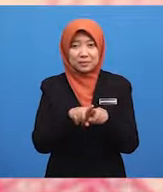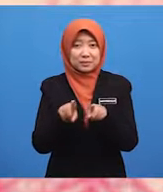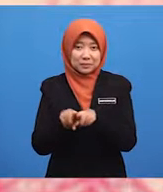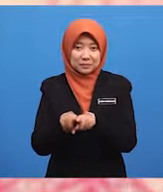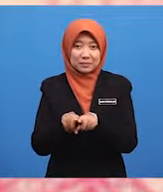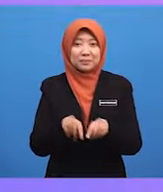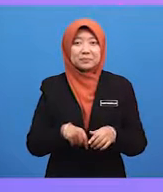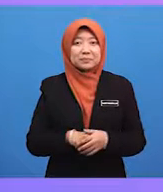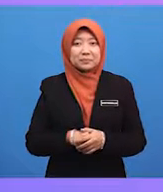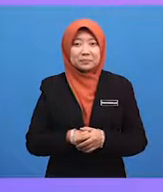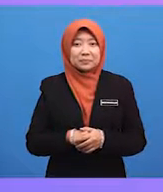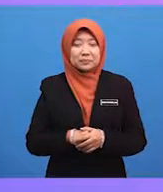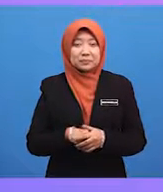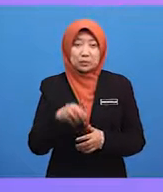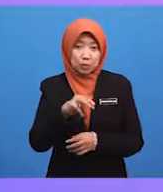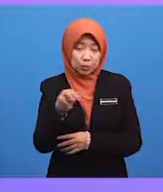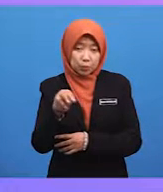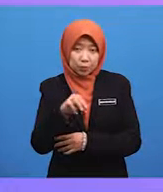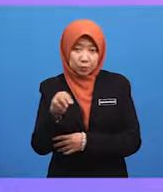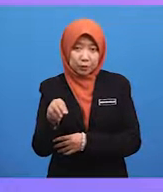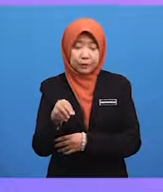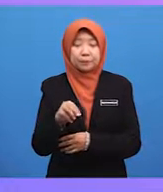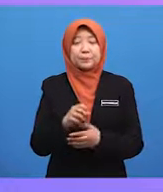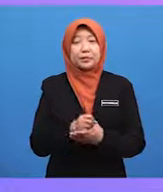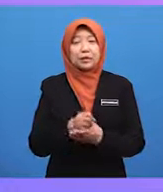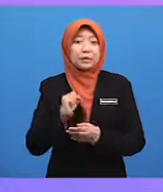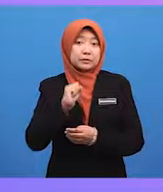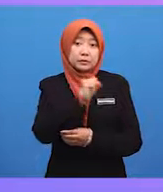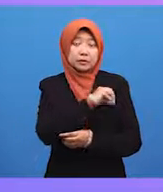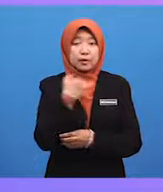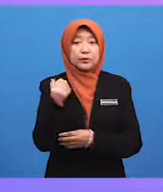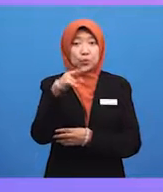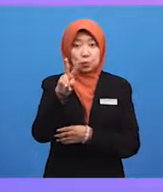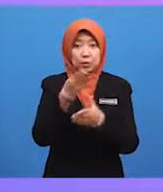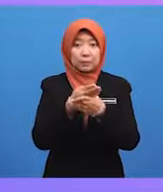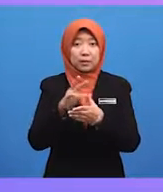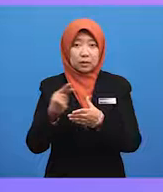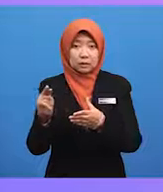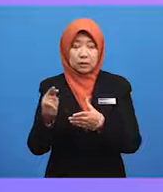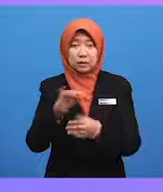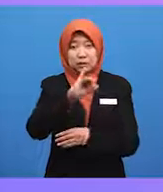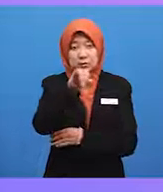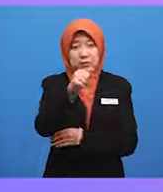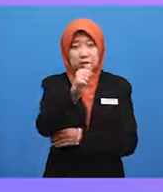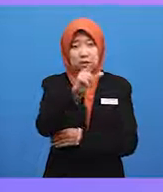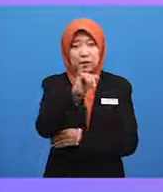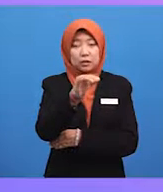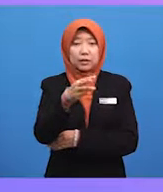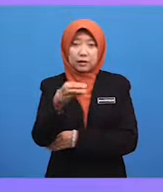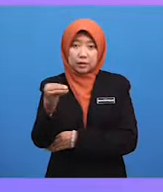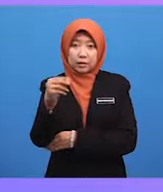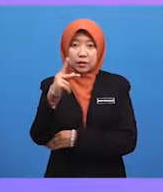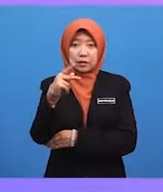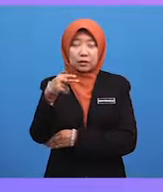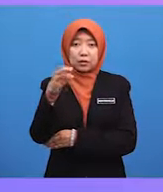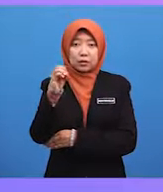bersama-sama. Murid-murid, syirik terbahagi kepada dua bahagian, iaitu syirik jali dan syirik